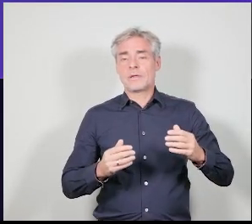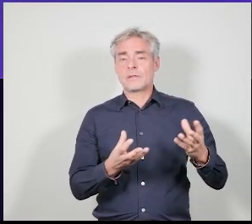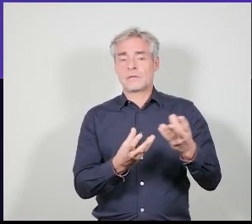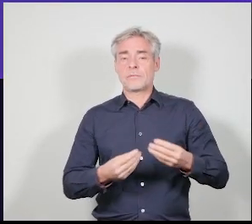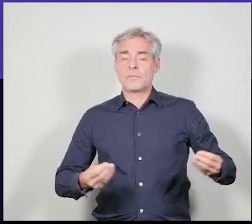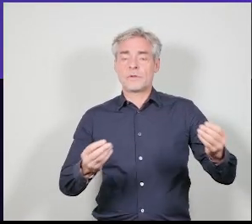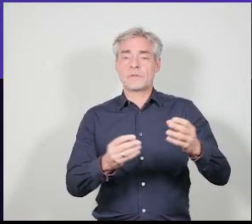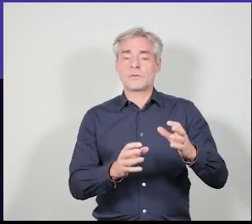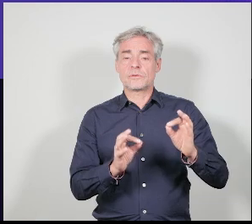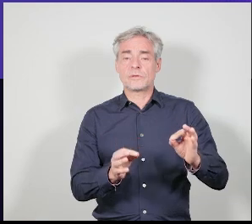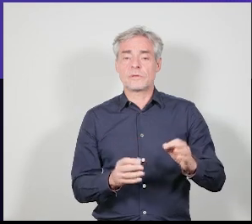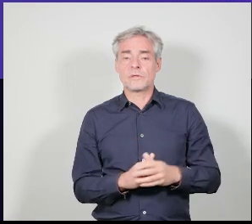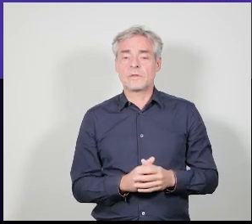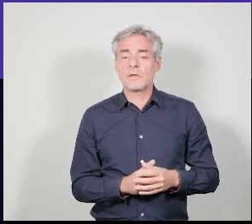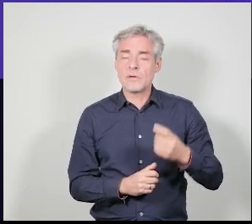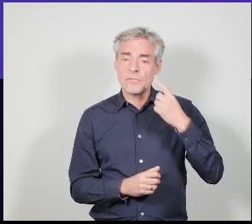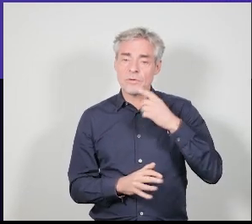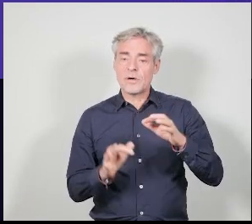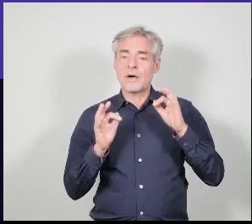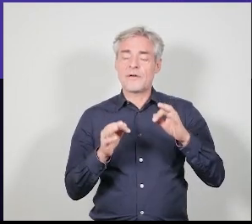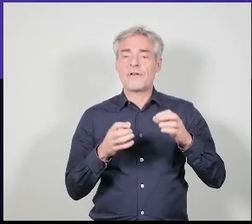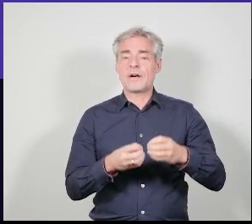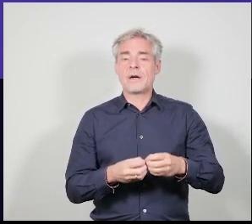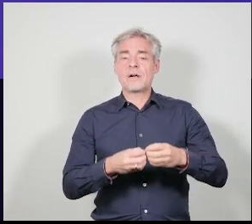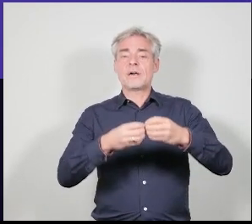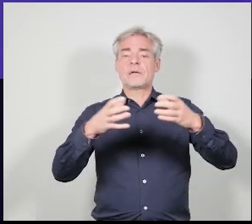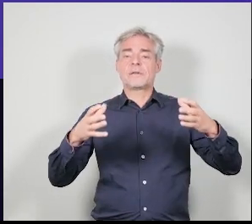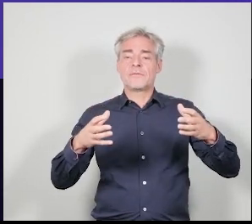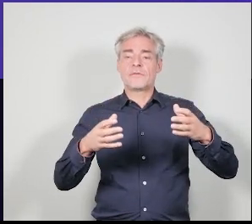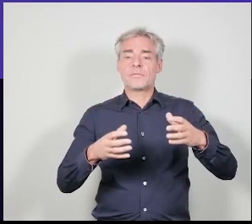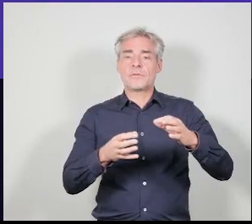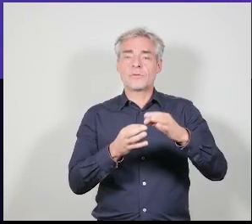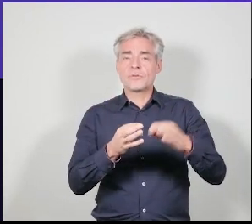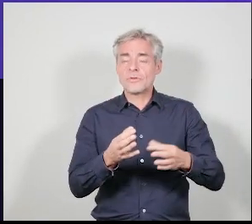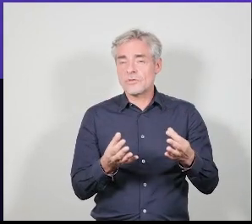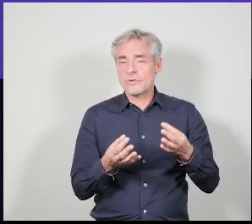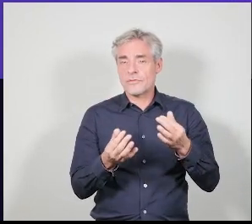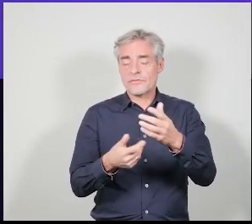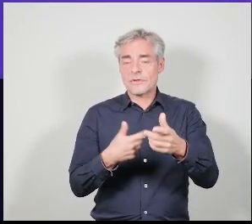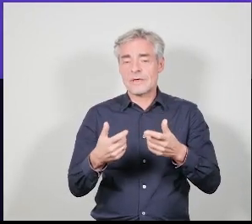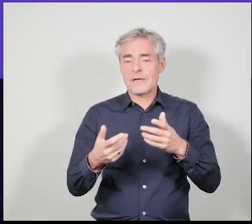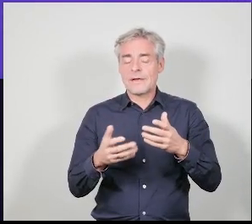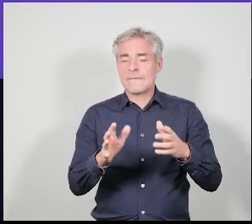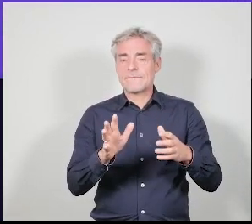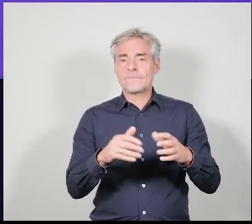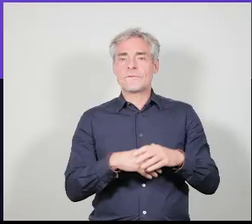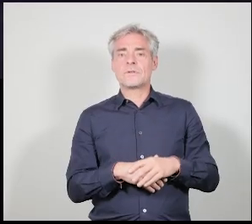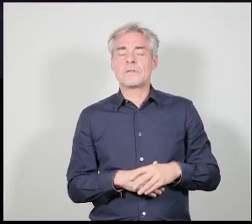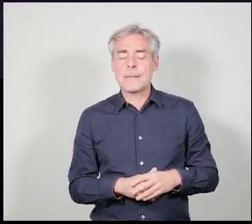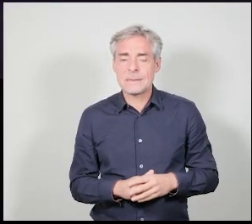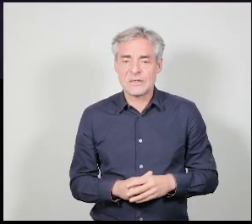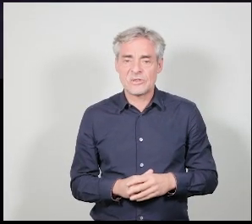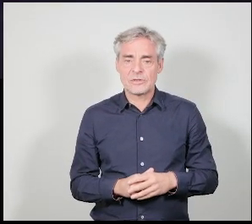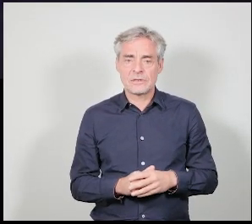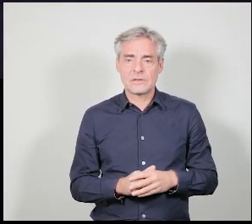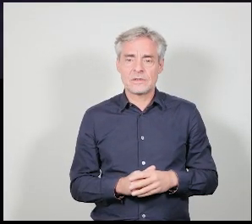rythme. Ensuite, pour ce qui est du développement de solutions un peu plus fines, je te laisse compléter. En fait,